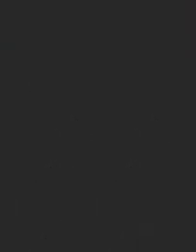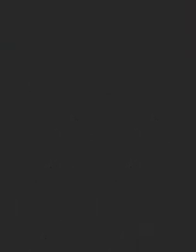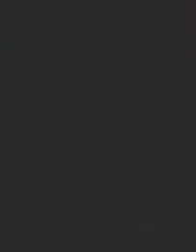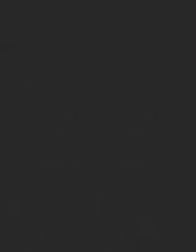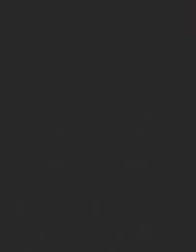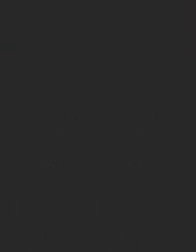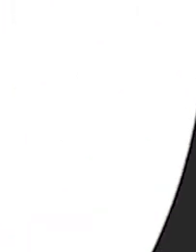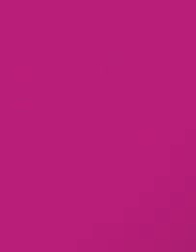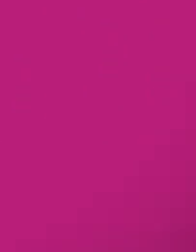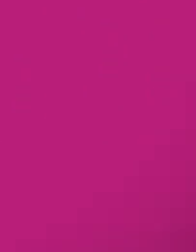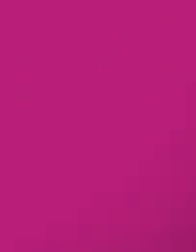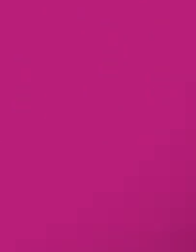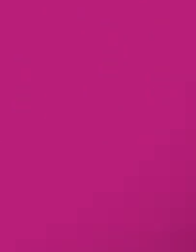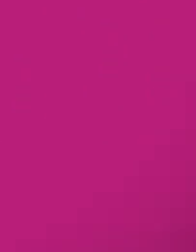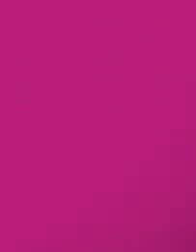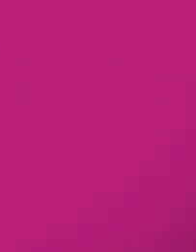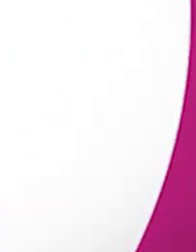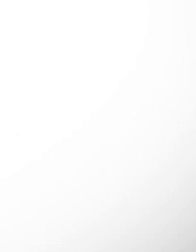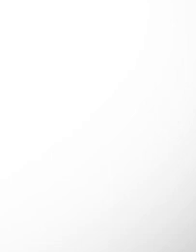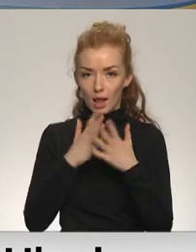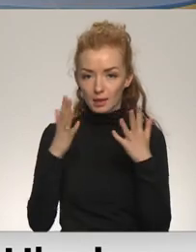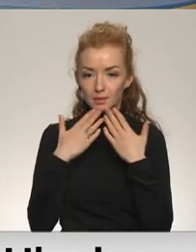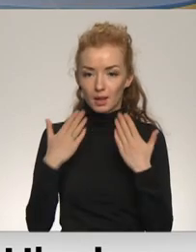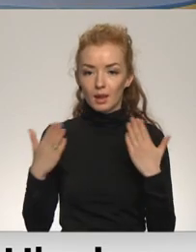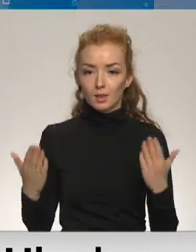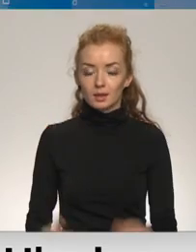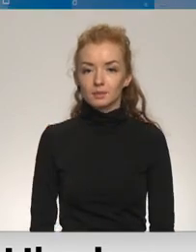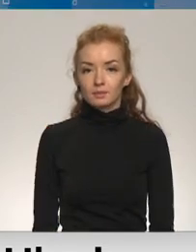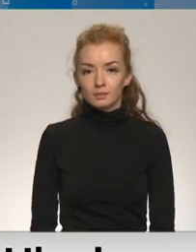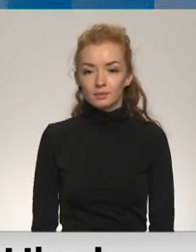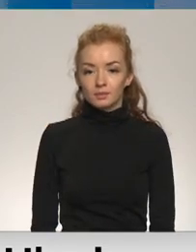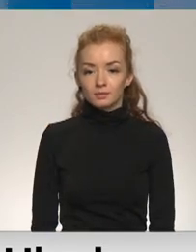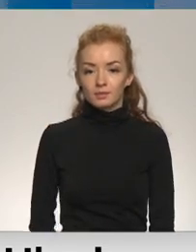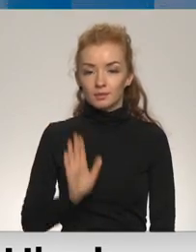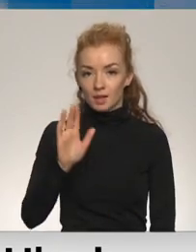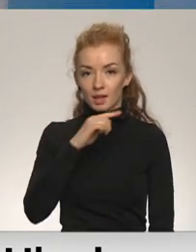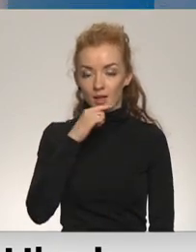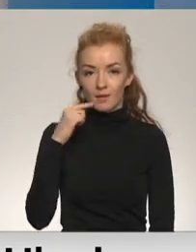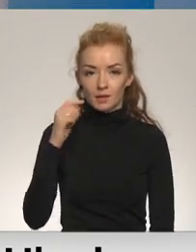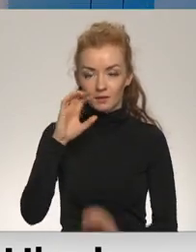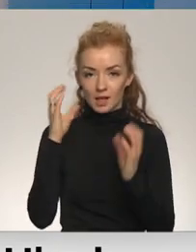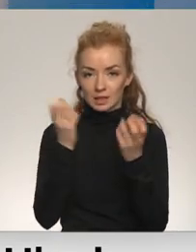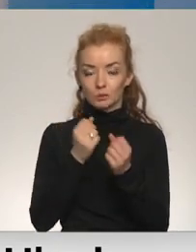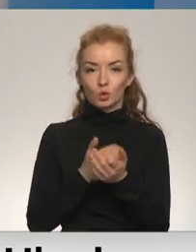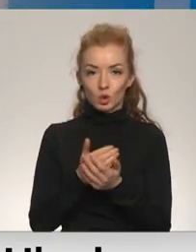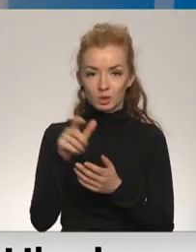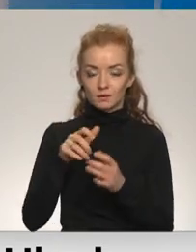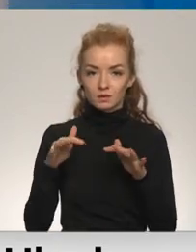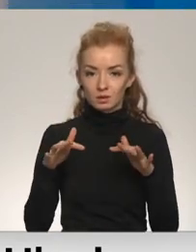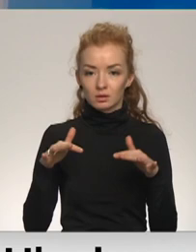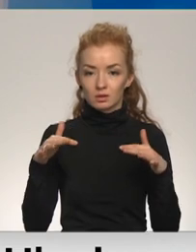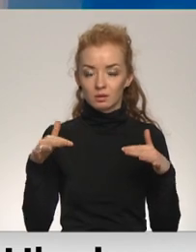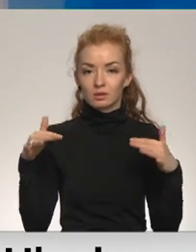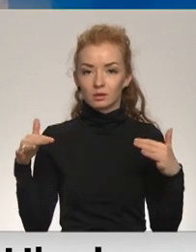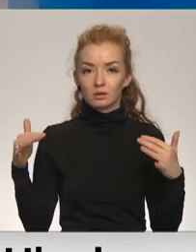Re, viss ēters ir te! Un pie Krievijas aizniedzības Rīgā cilvēki aizvien turpina piketēt pret